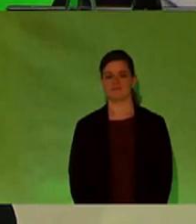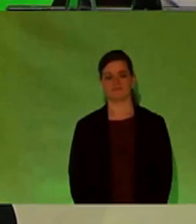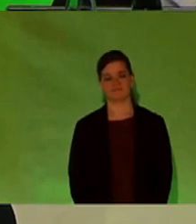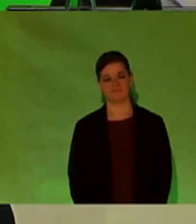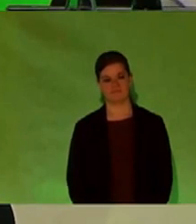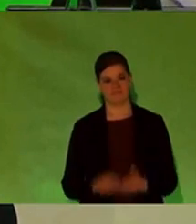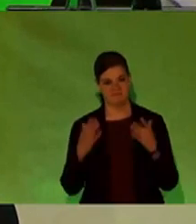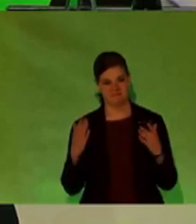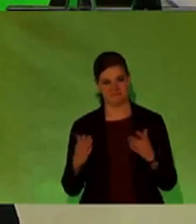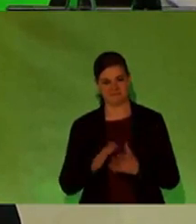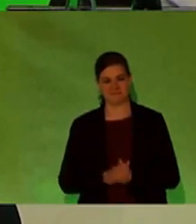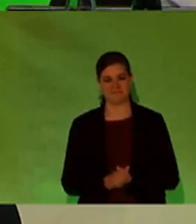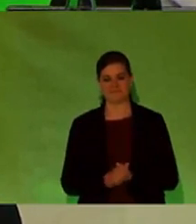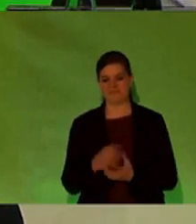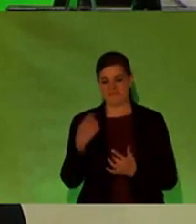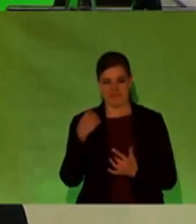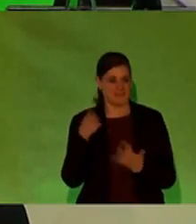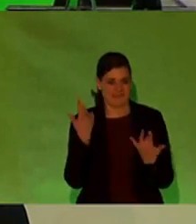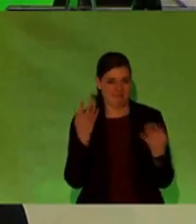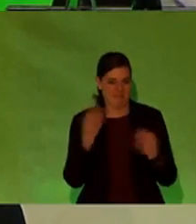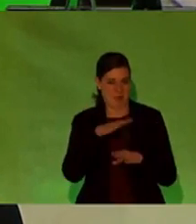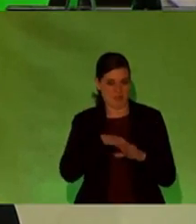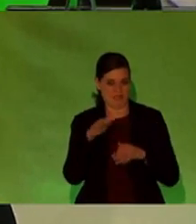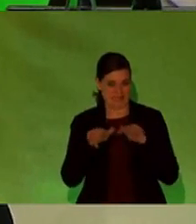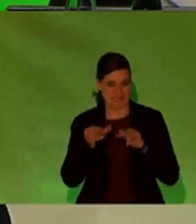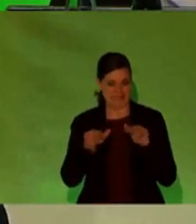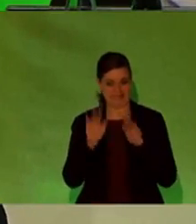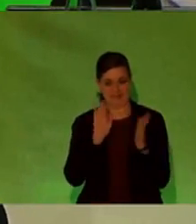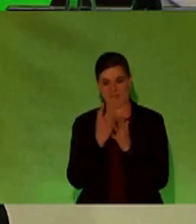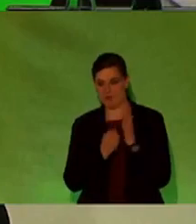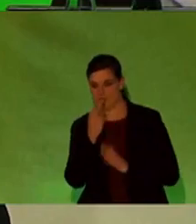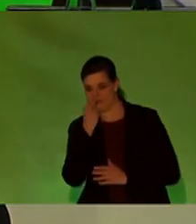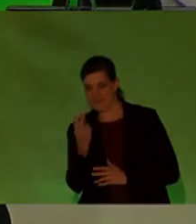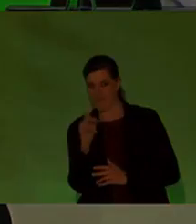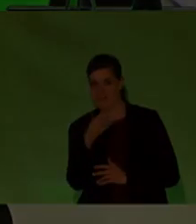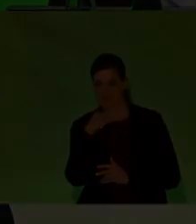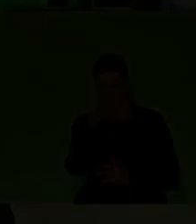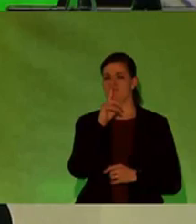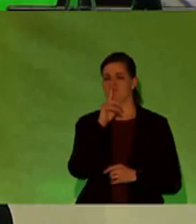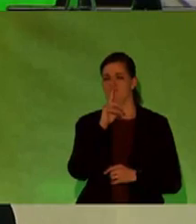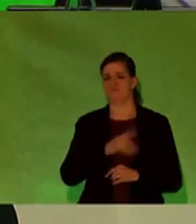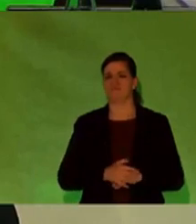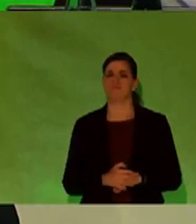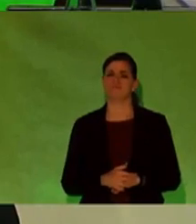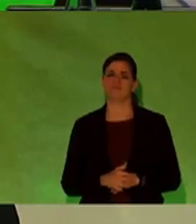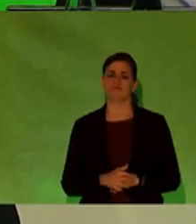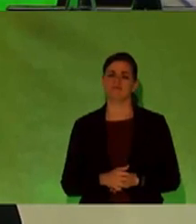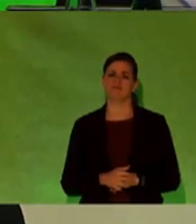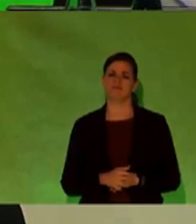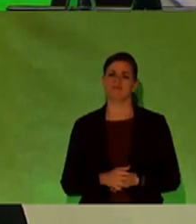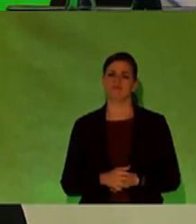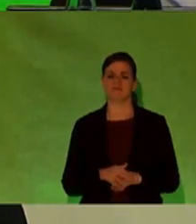So, das hat etwas länger gedauert, weil wir hier spontan erstmal gucken mussten, wer denn alles reden möchte. Wir